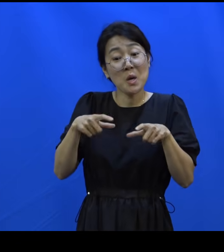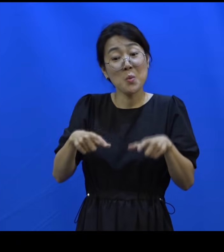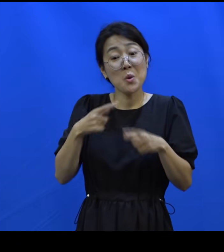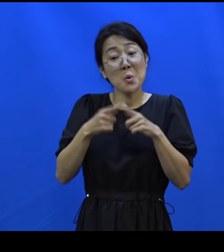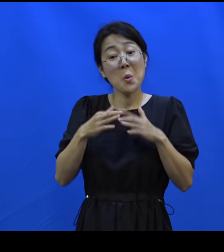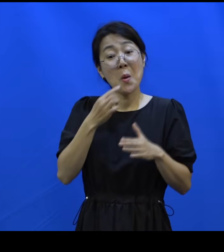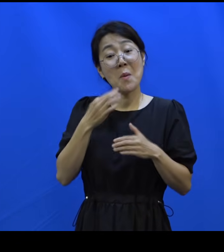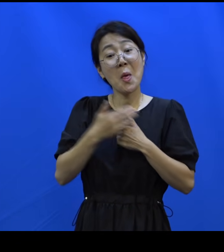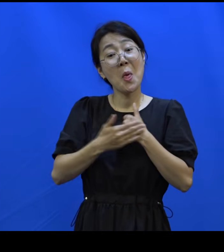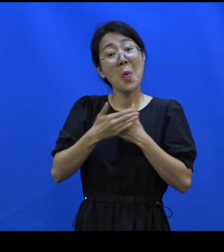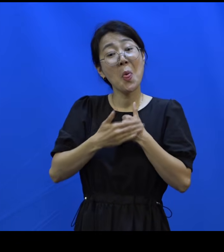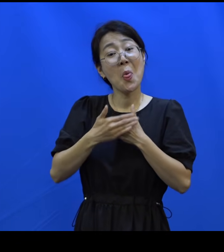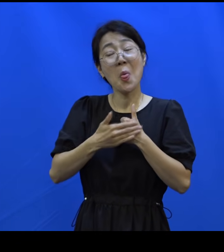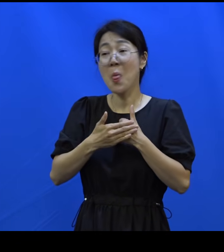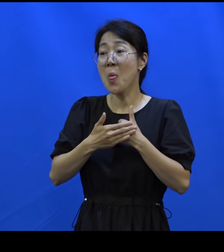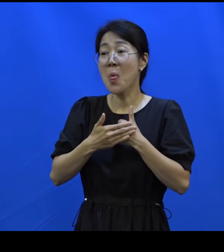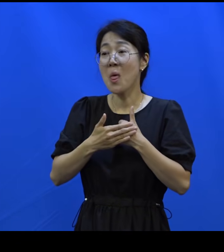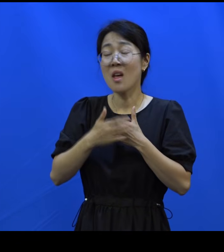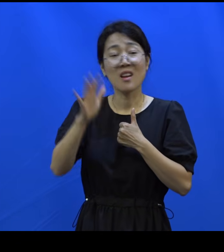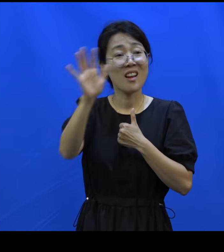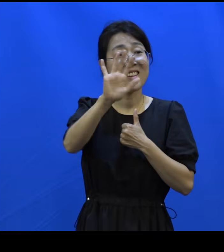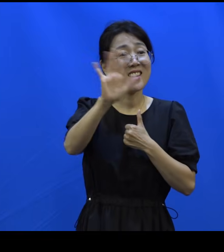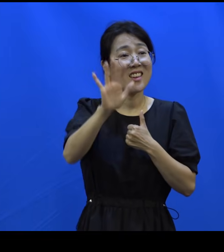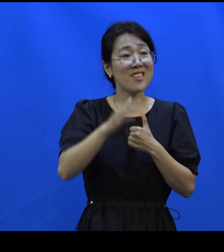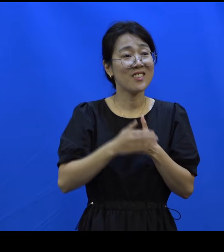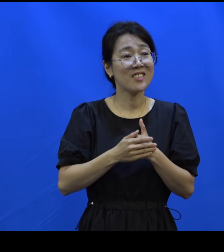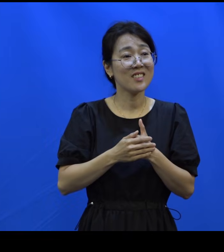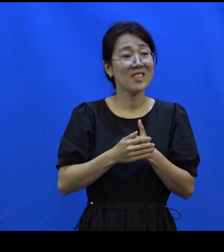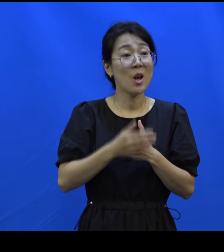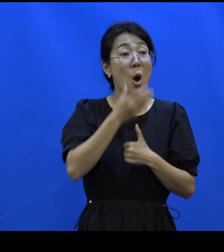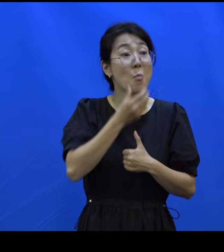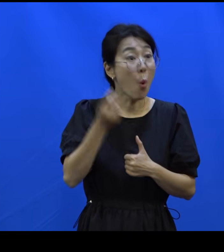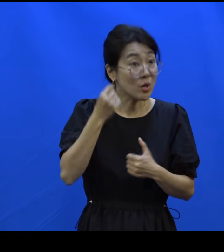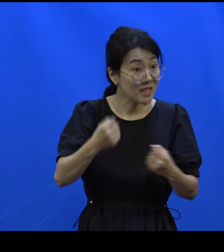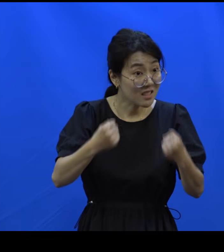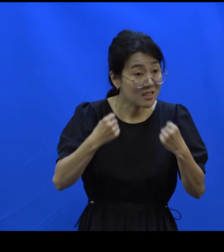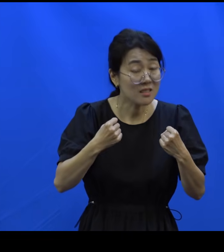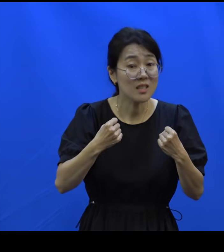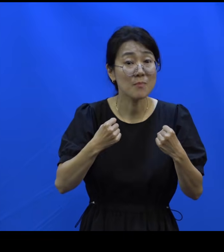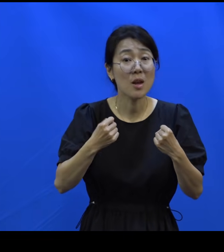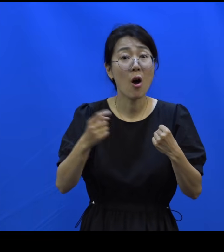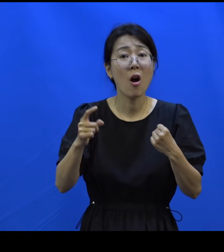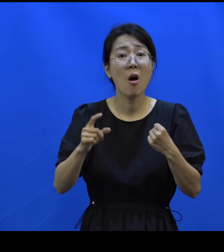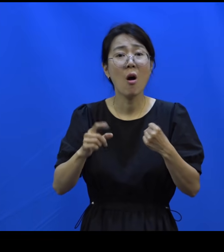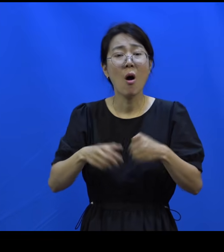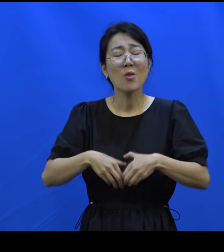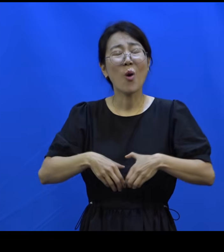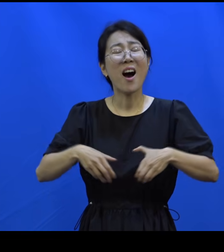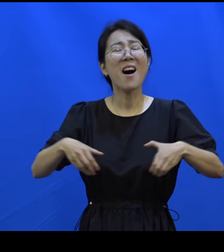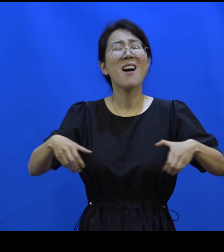어떤 경계선에 갇히지 않아야 합니다. 복음은 우리를 관대하게 합니다. 하나님의 사랑을 받은 사람은